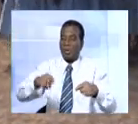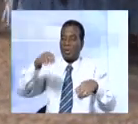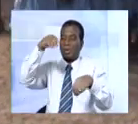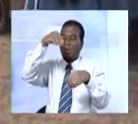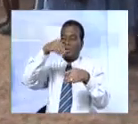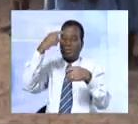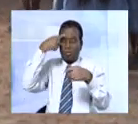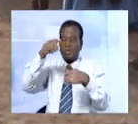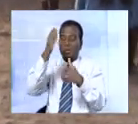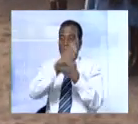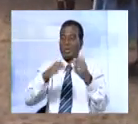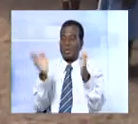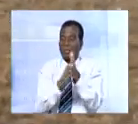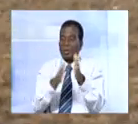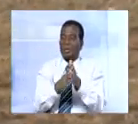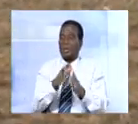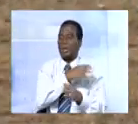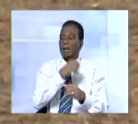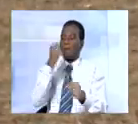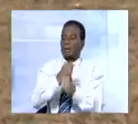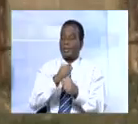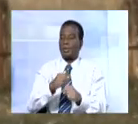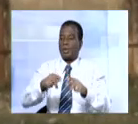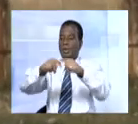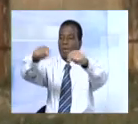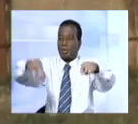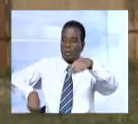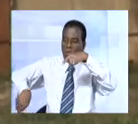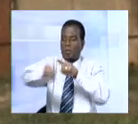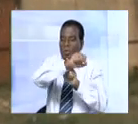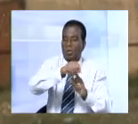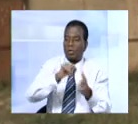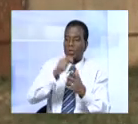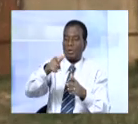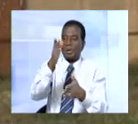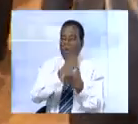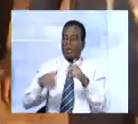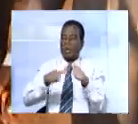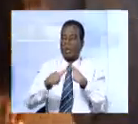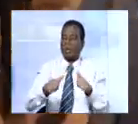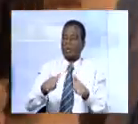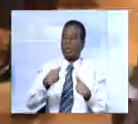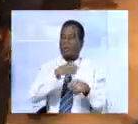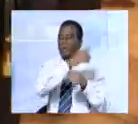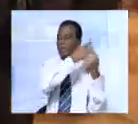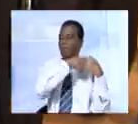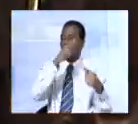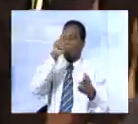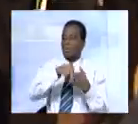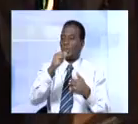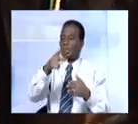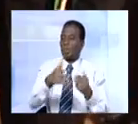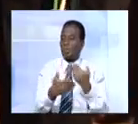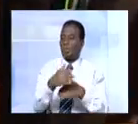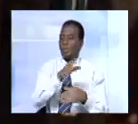et enfin lancement des travaux de réfection du stade municipal. Ce sont là quelques actions menées en 2013 par le